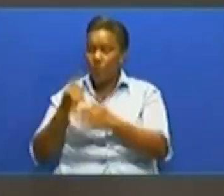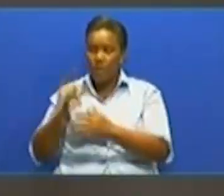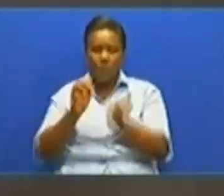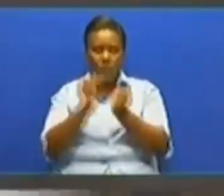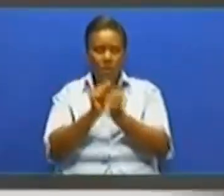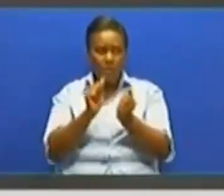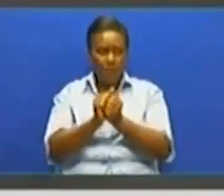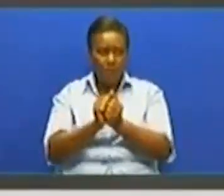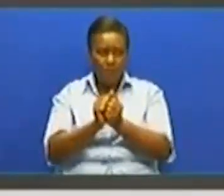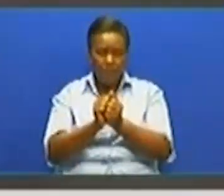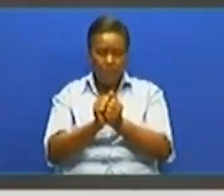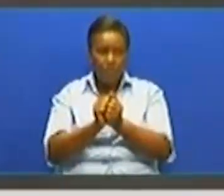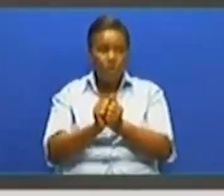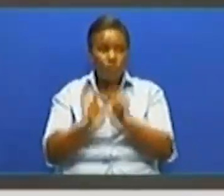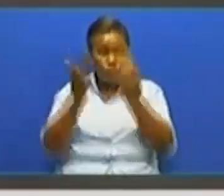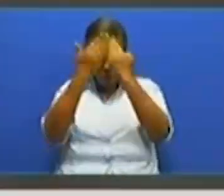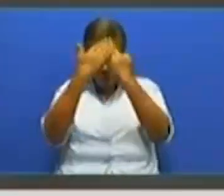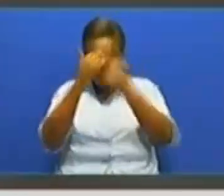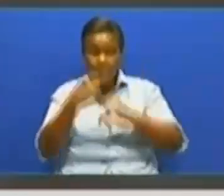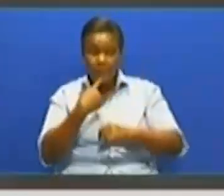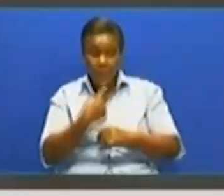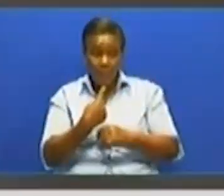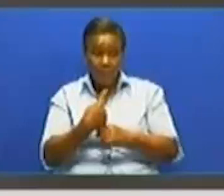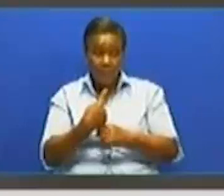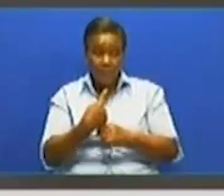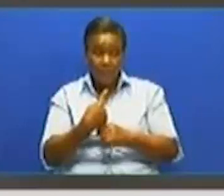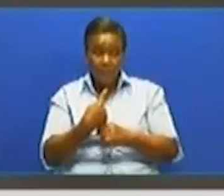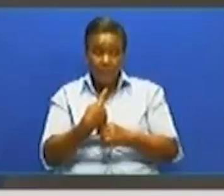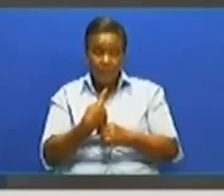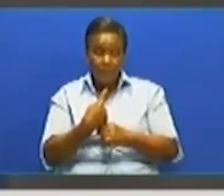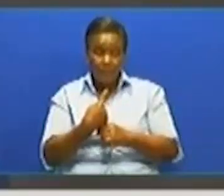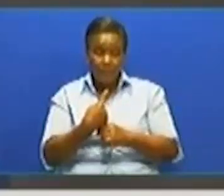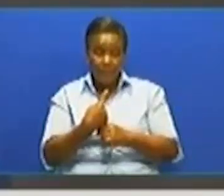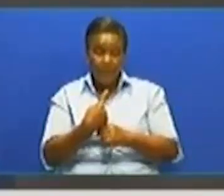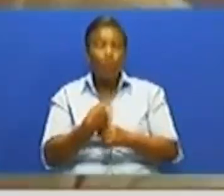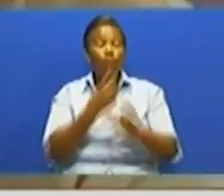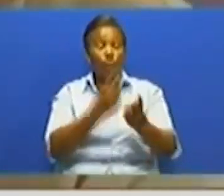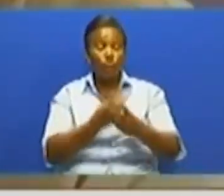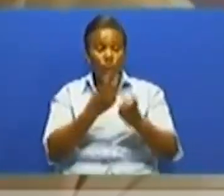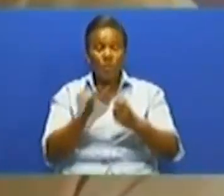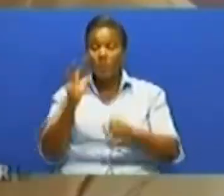asiye mwenyewe, Mtume sallallahu alaihi wasallam anasema fantadhiru saa, basi kingojeni kiyama.